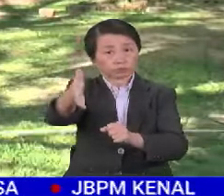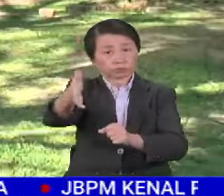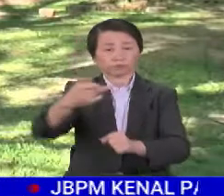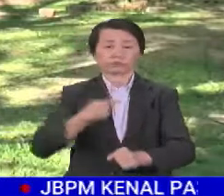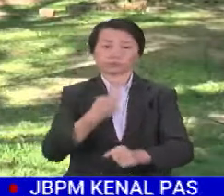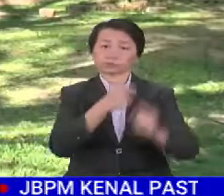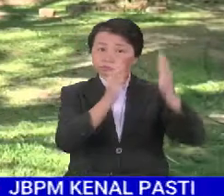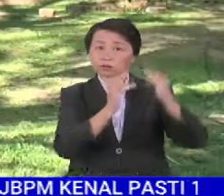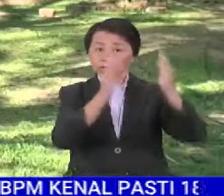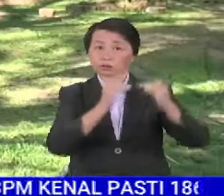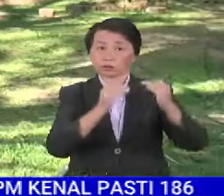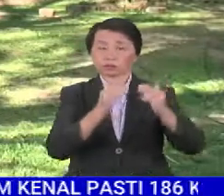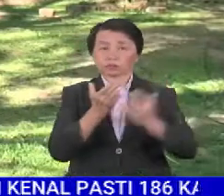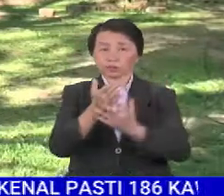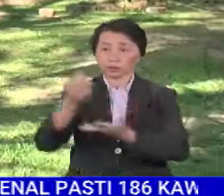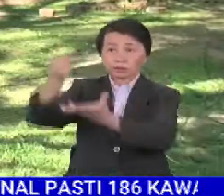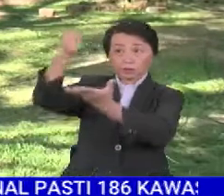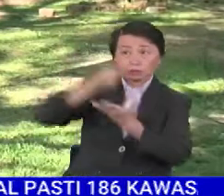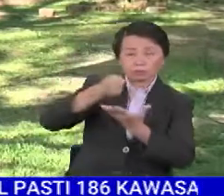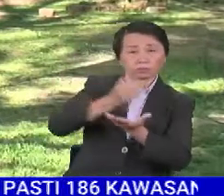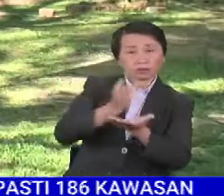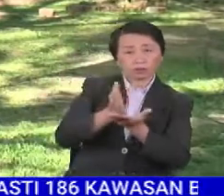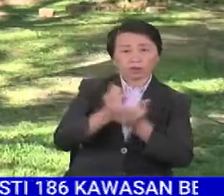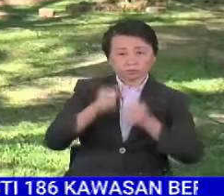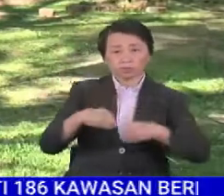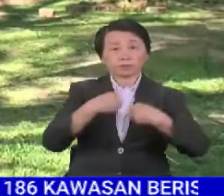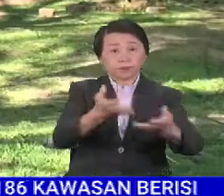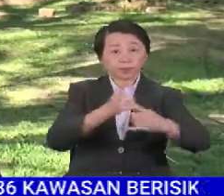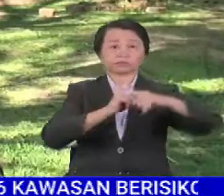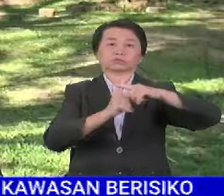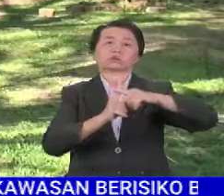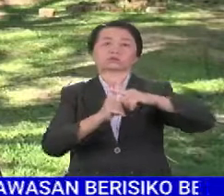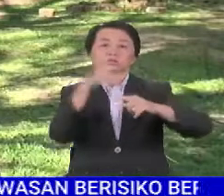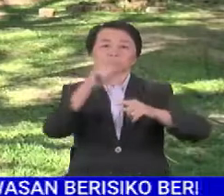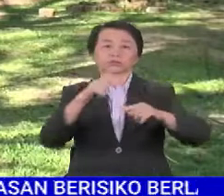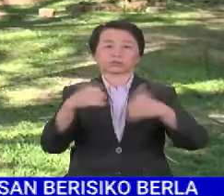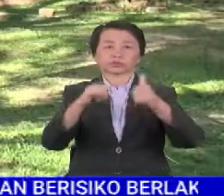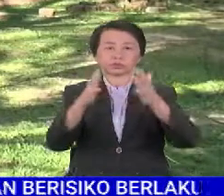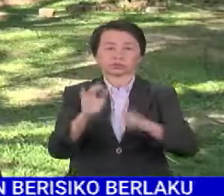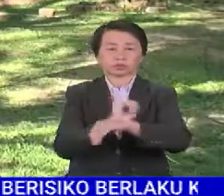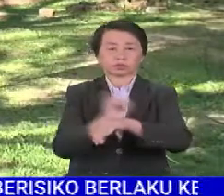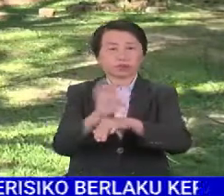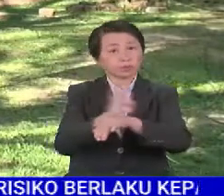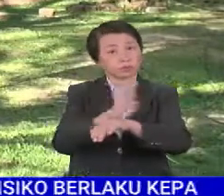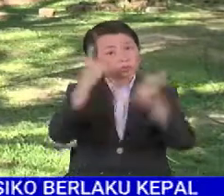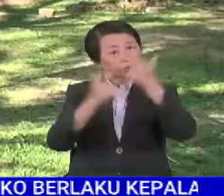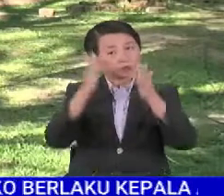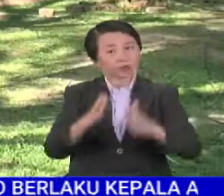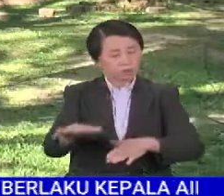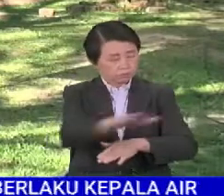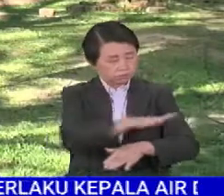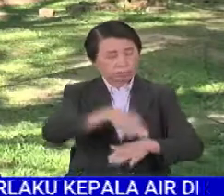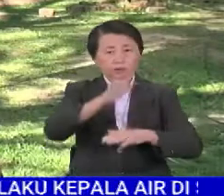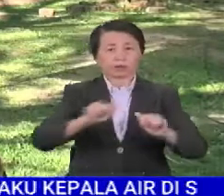kita harapkan memberi efek positiflah kepada pemain-pemain supaya mereka lebih